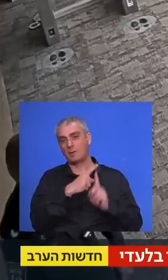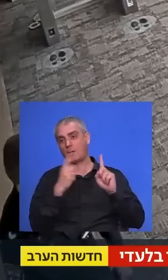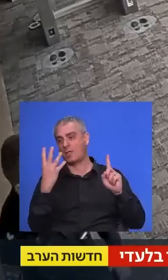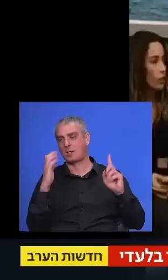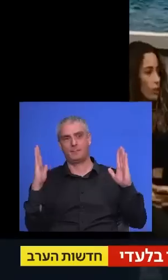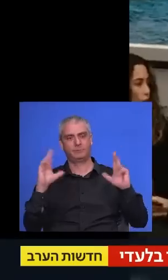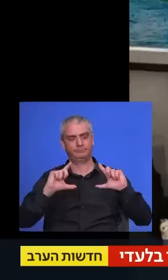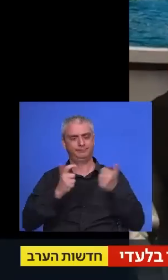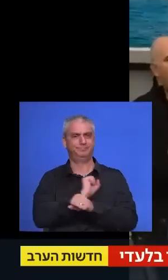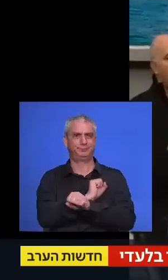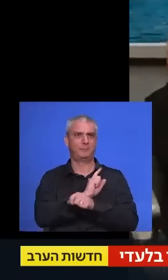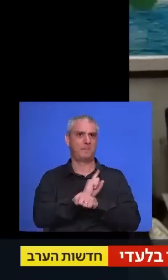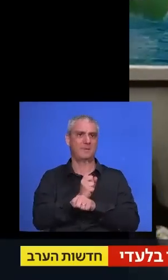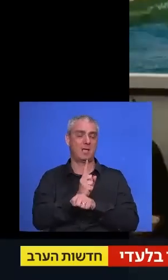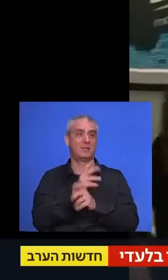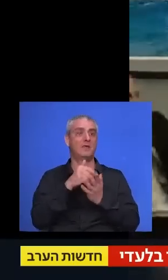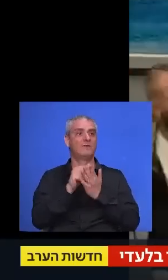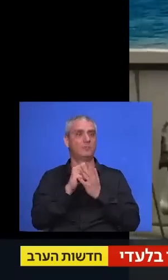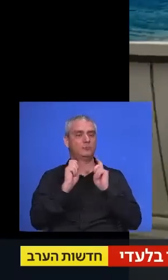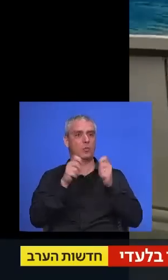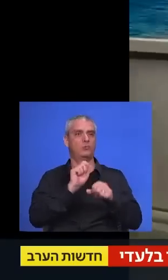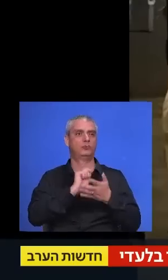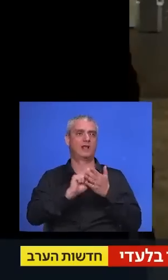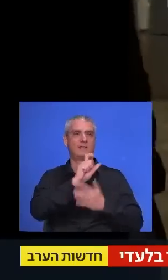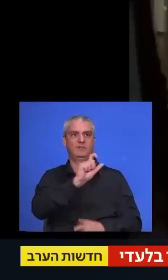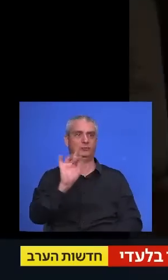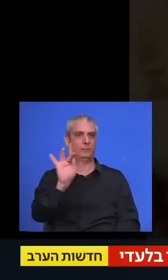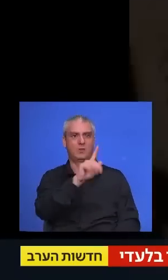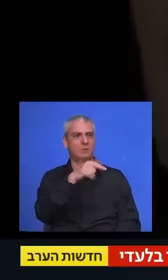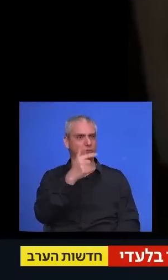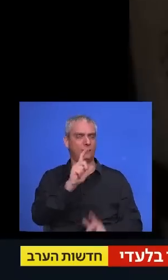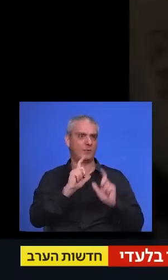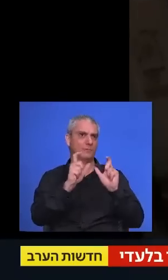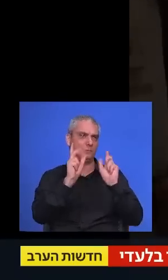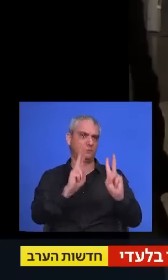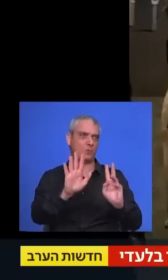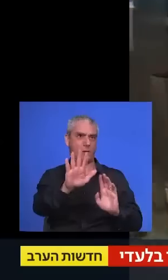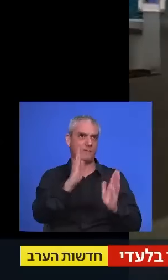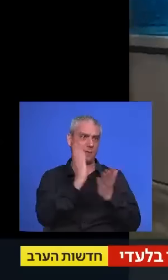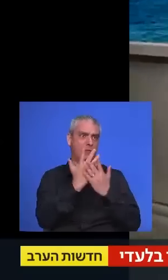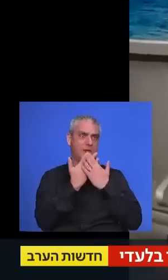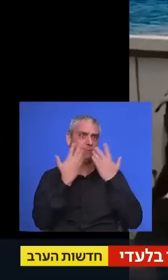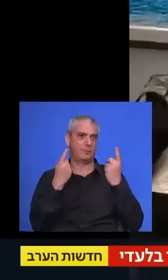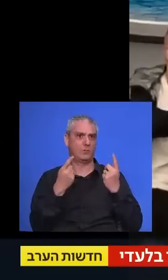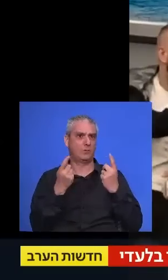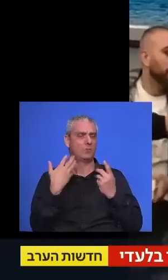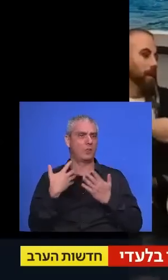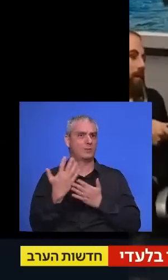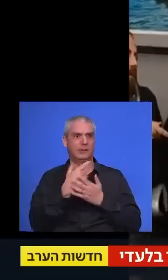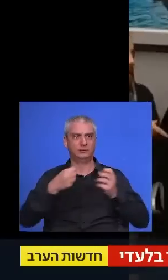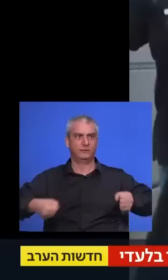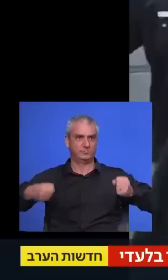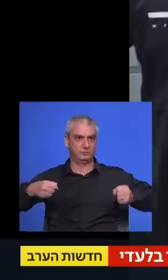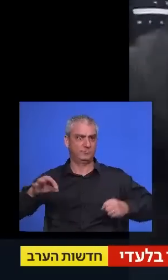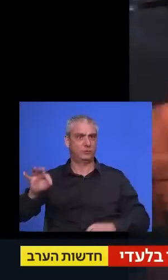נעצרו מיד, ובהמשך הוגש נגדם כתב אישום. כרגע אתם מעוקבים פה לבירור. בואו נאסוף קודם כל את המזוודות